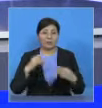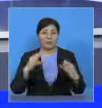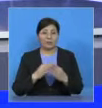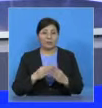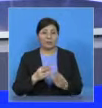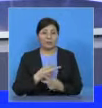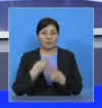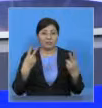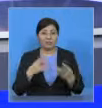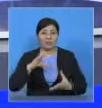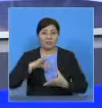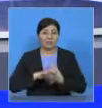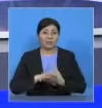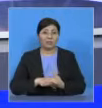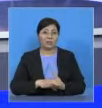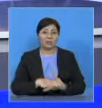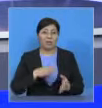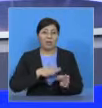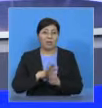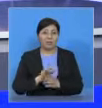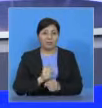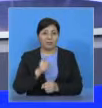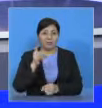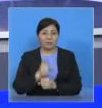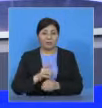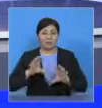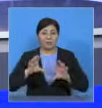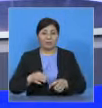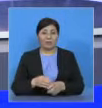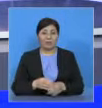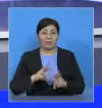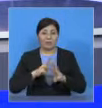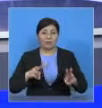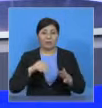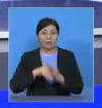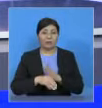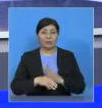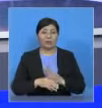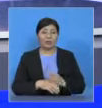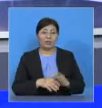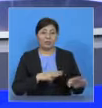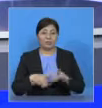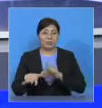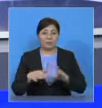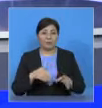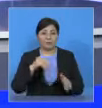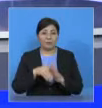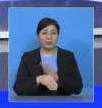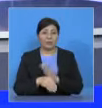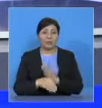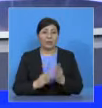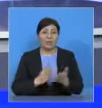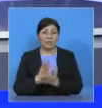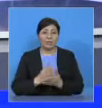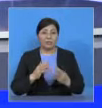ходе посещения они ознакомились с ходом реализации поставленной главой государства и министра внутренних дел задач по внедрению сервисной модели полиции